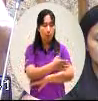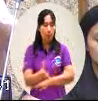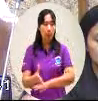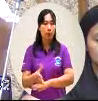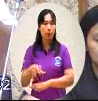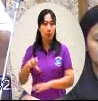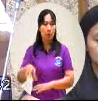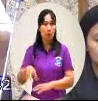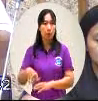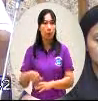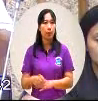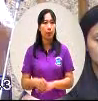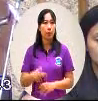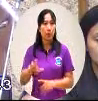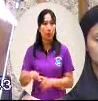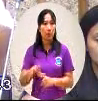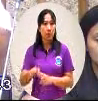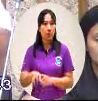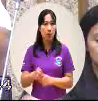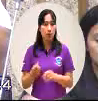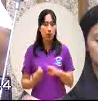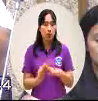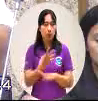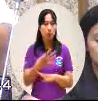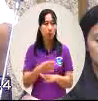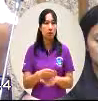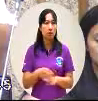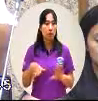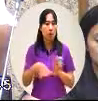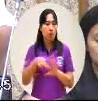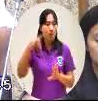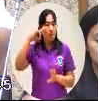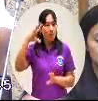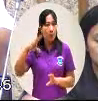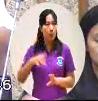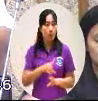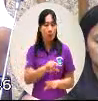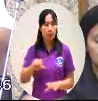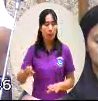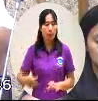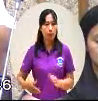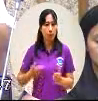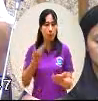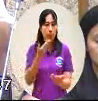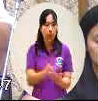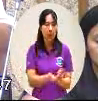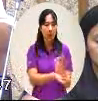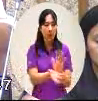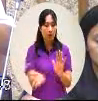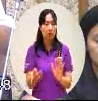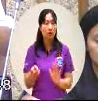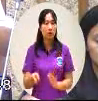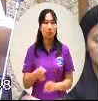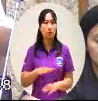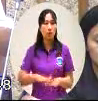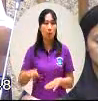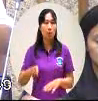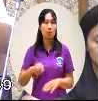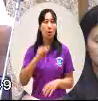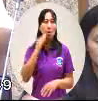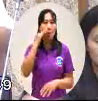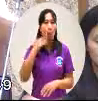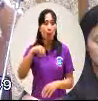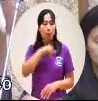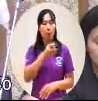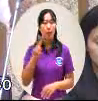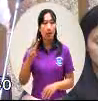产或者是一些文创产品哈，都会放到这个地方来，我们来协助他们来推销。所以只要我们的台21线通了，